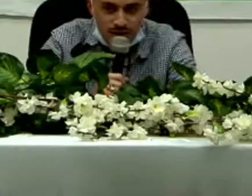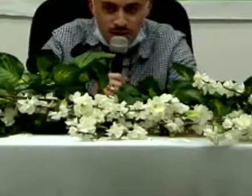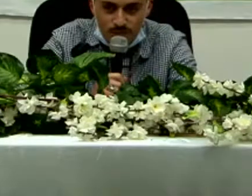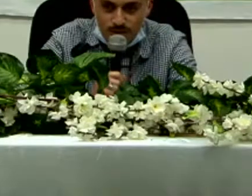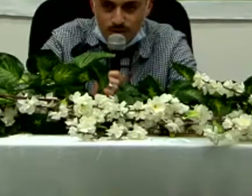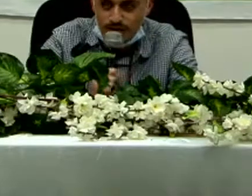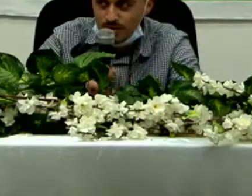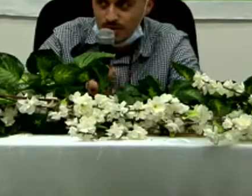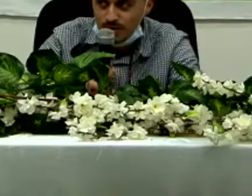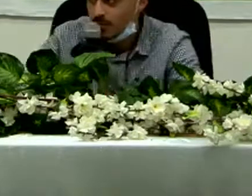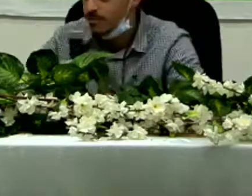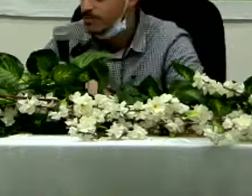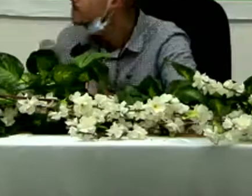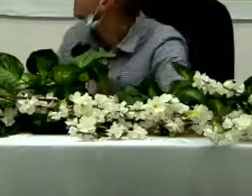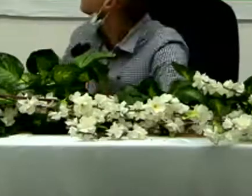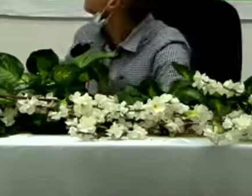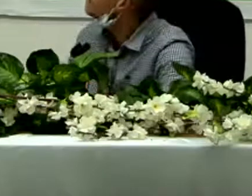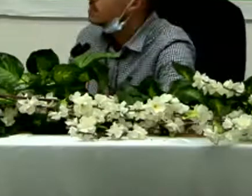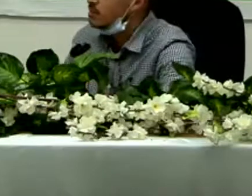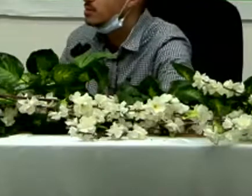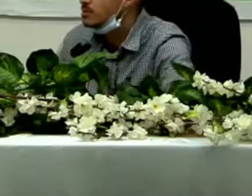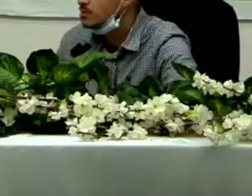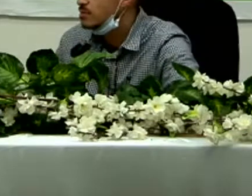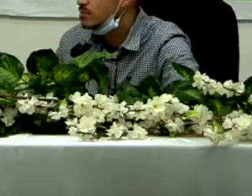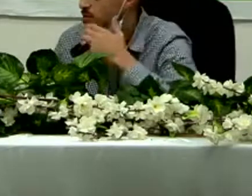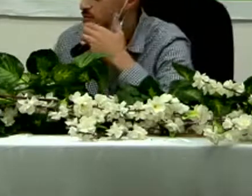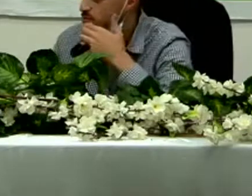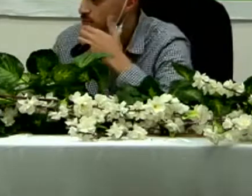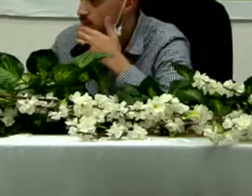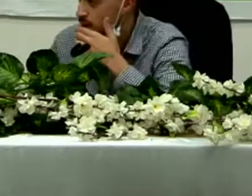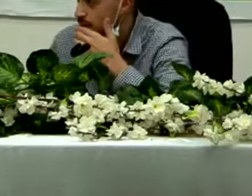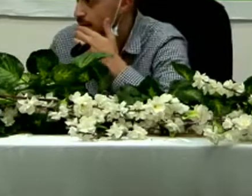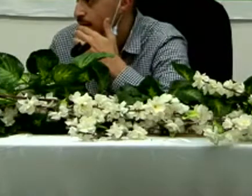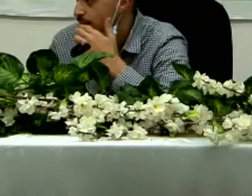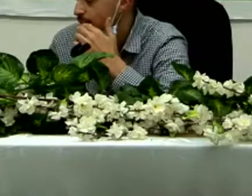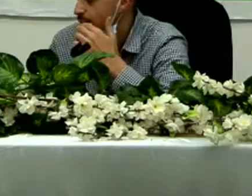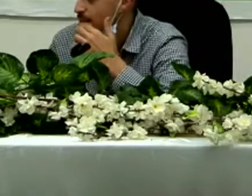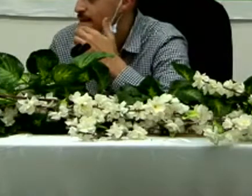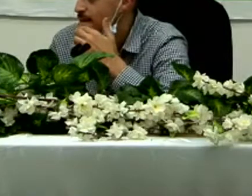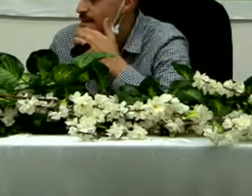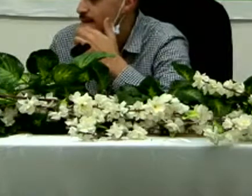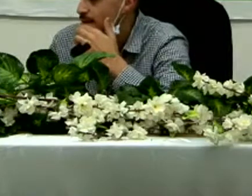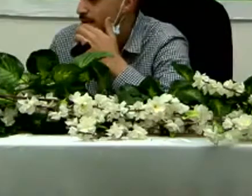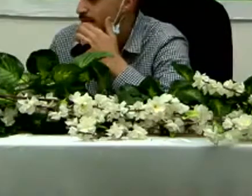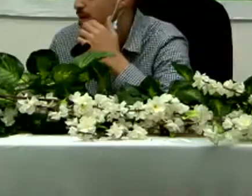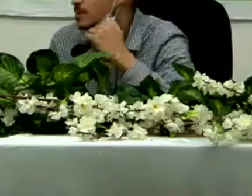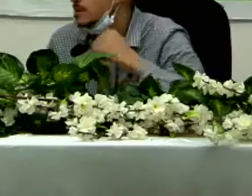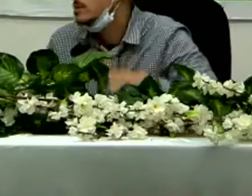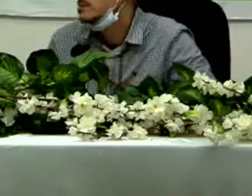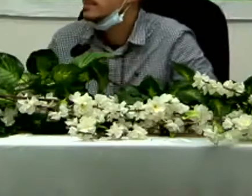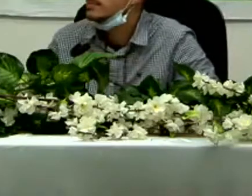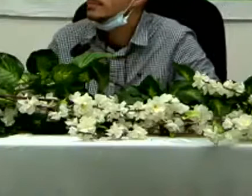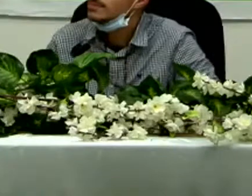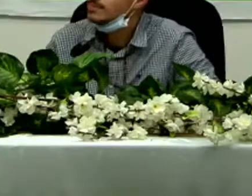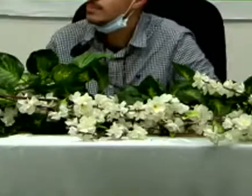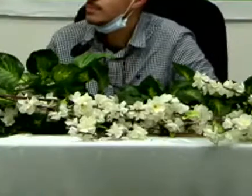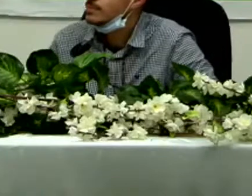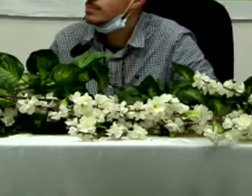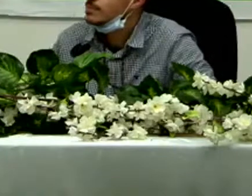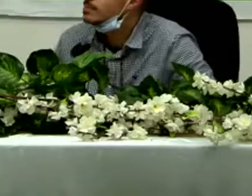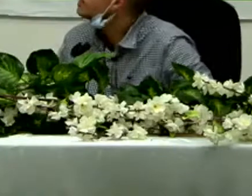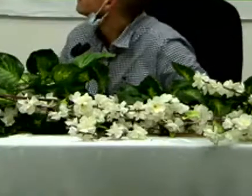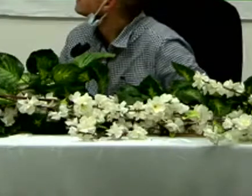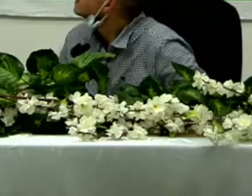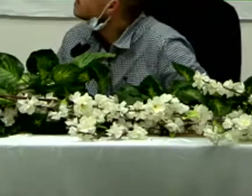صلوا على محمد وآل محمد. اللهم صل على محمد وآل محمد وعجل فرجهم.